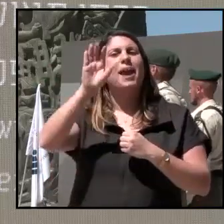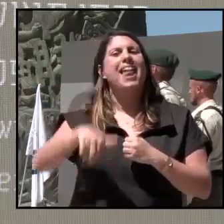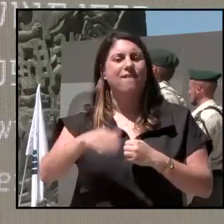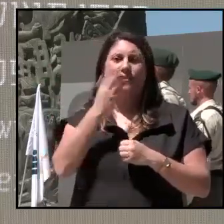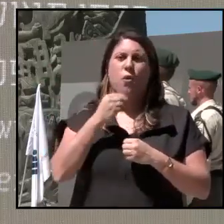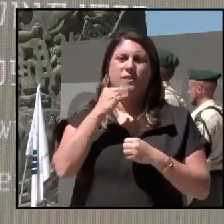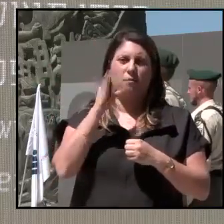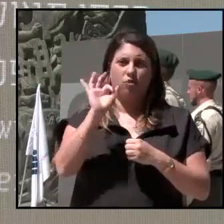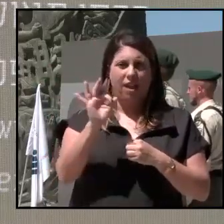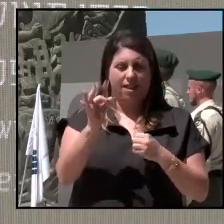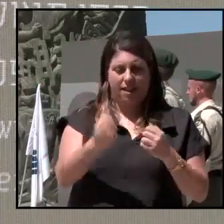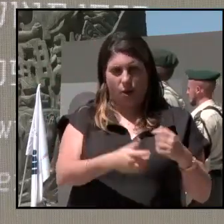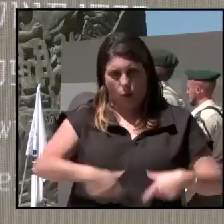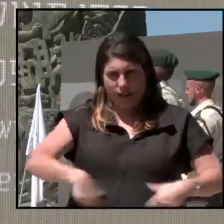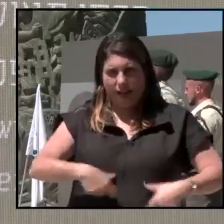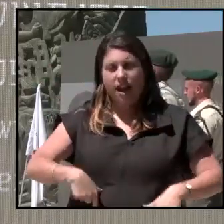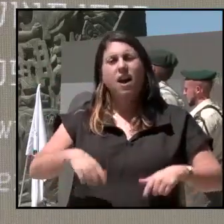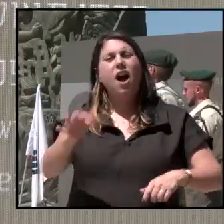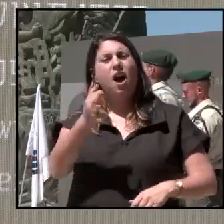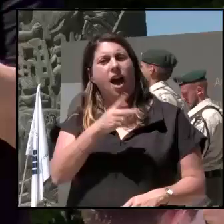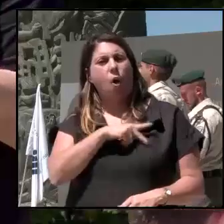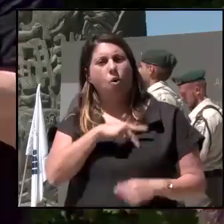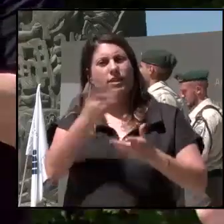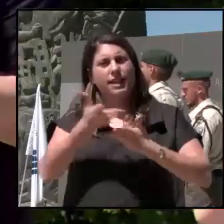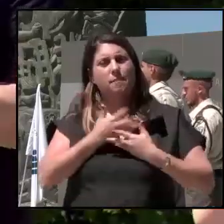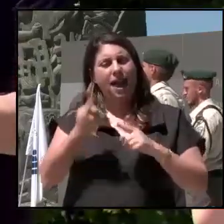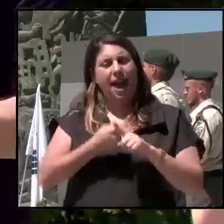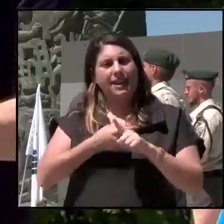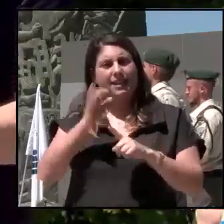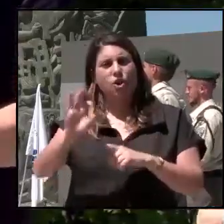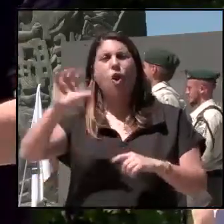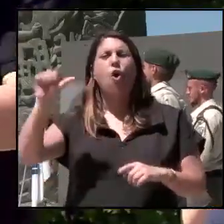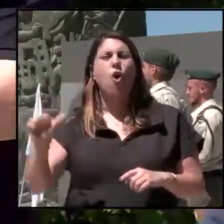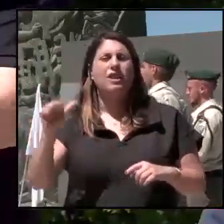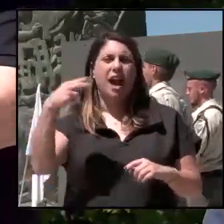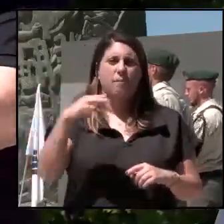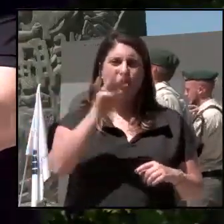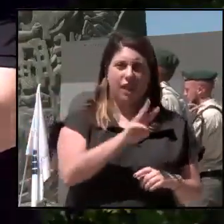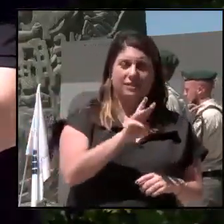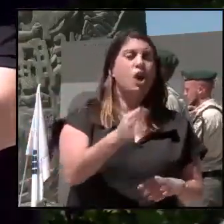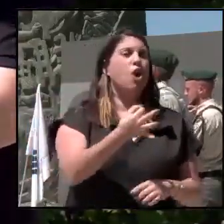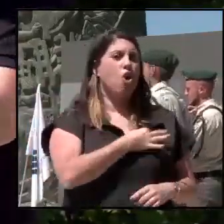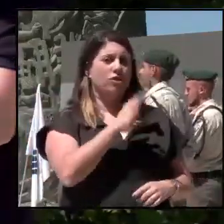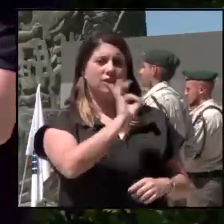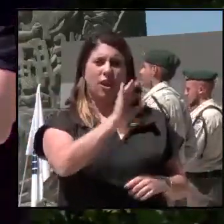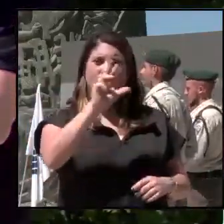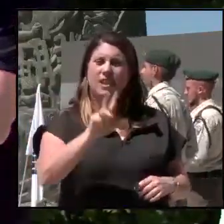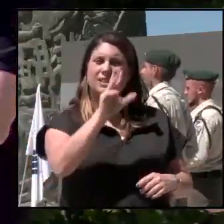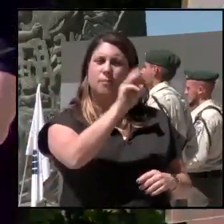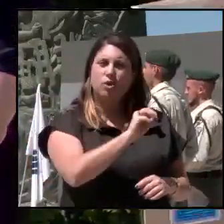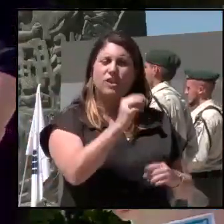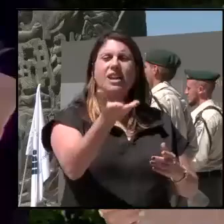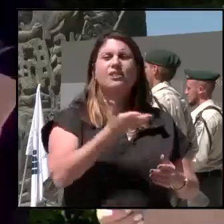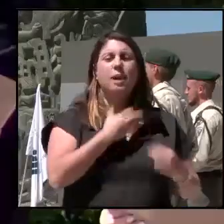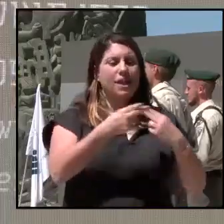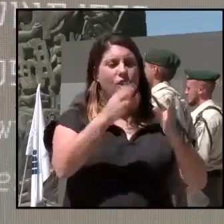בודפסט. את האות של אלפרד וצלר תקבל אחייניתו אורלי המר שוורץ. את האות של צ'סלב מורודוביץ'